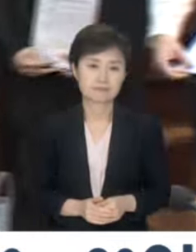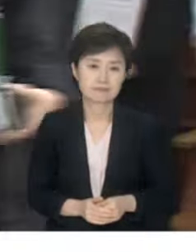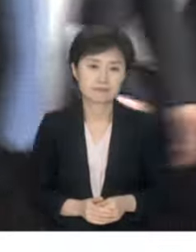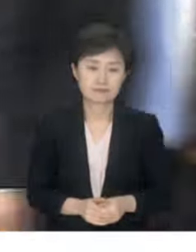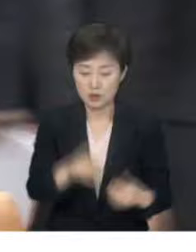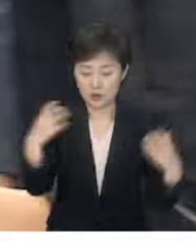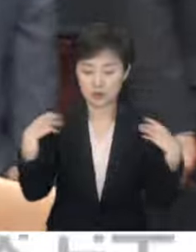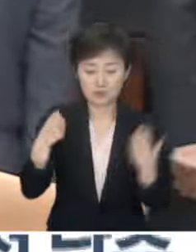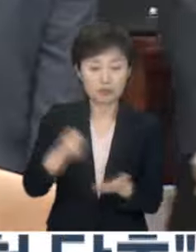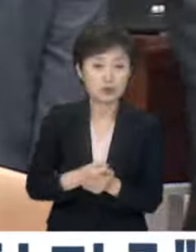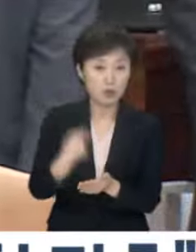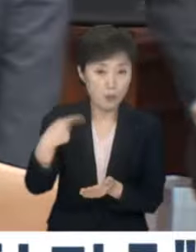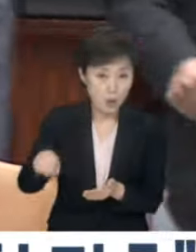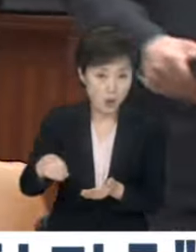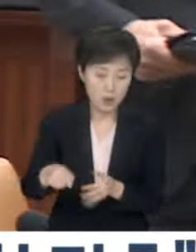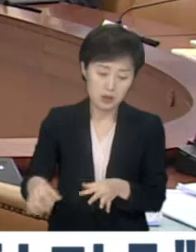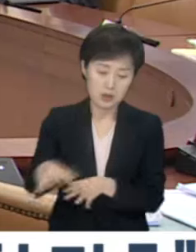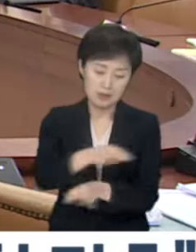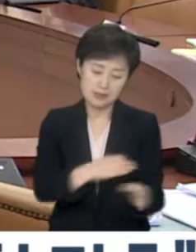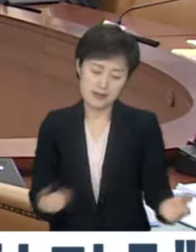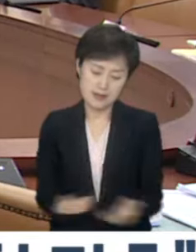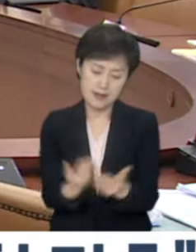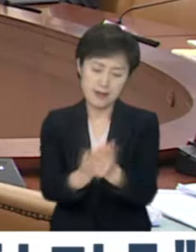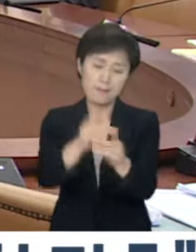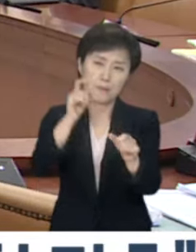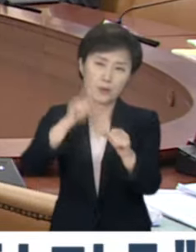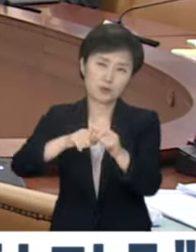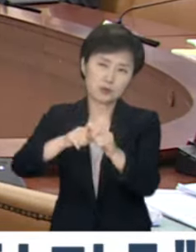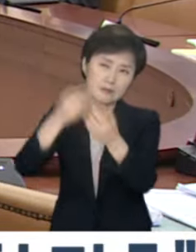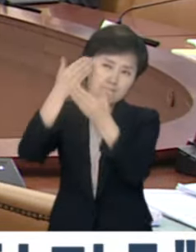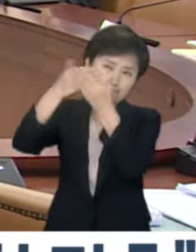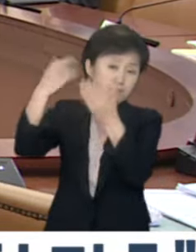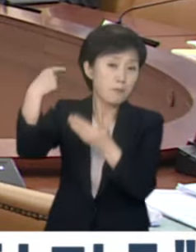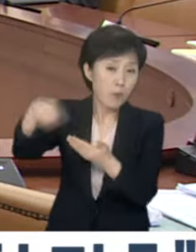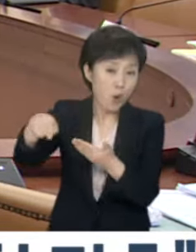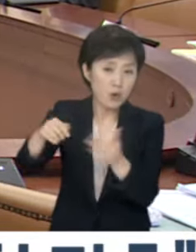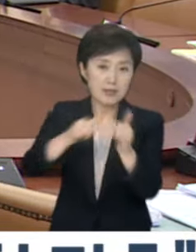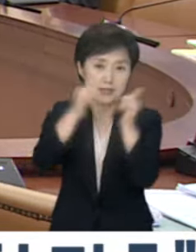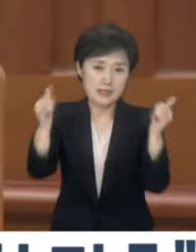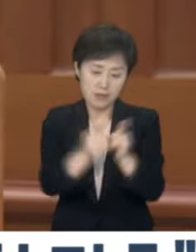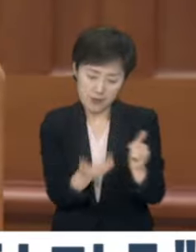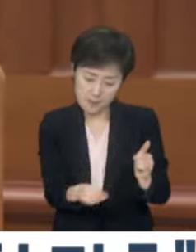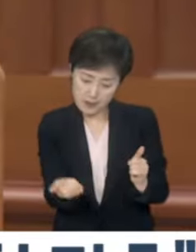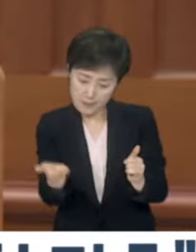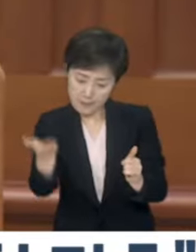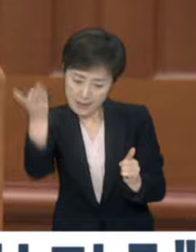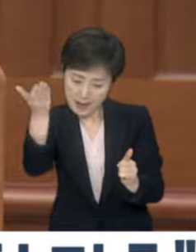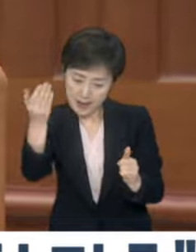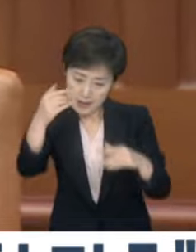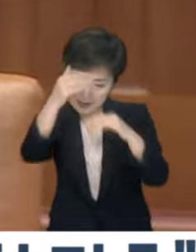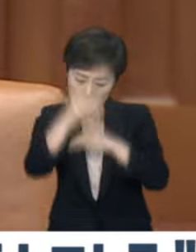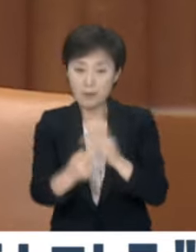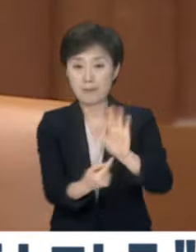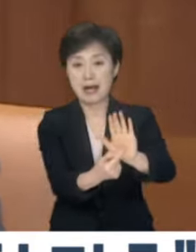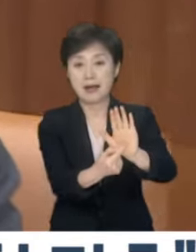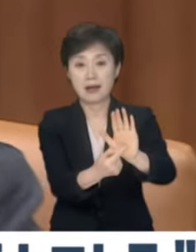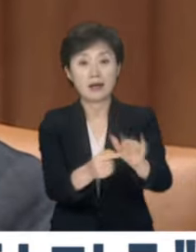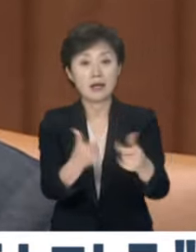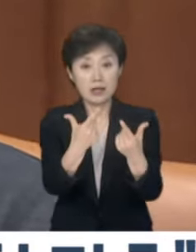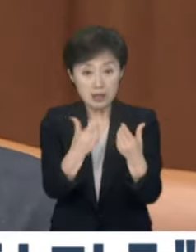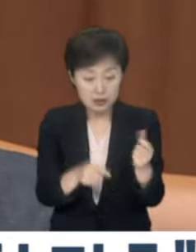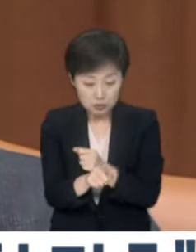정부가 역동 경제 구현의 밑그림으로 사회 이동성 제고방안을 공개했습니다 공정한 기회를